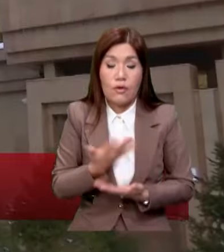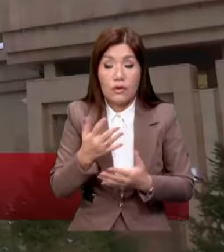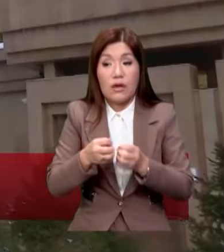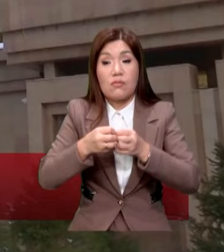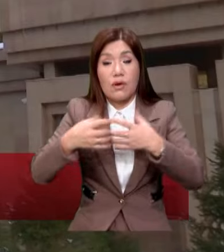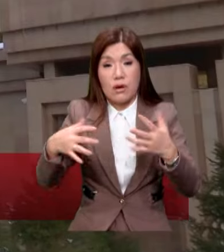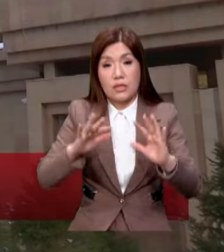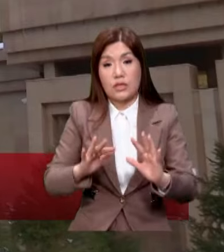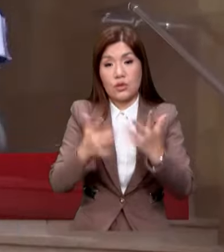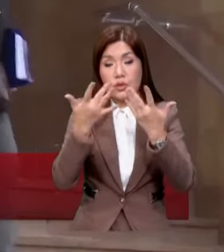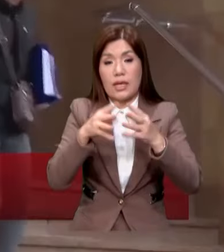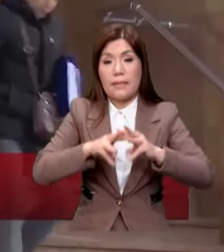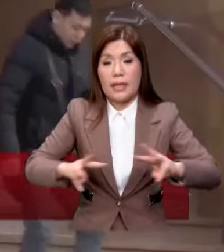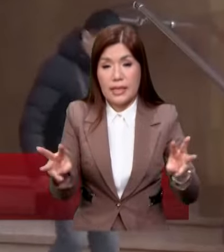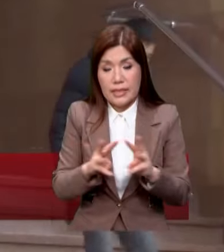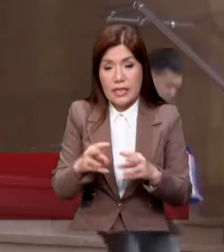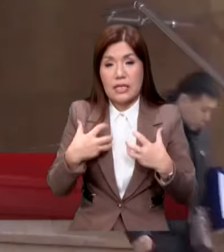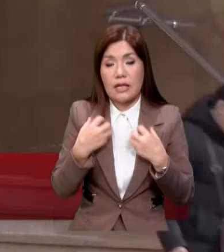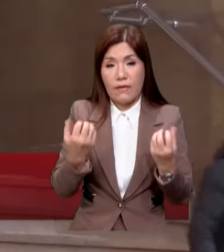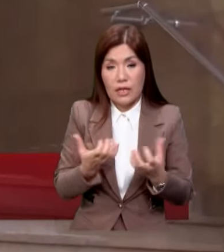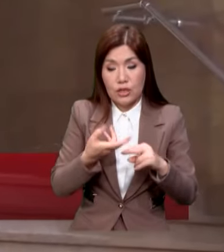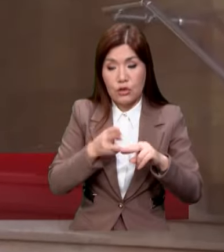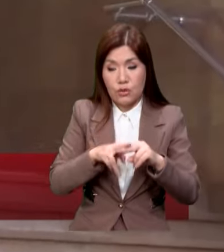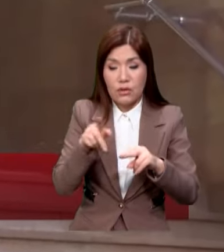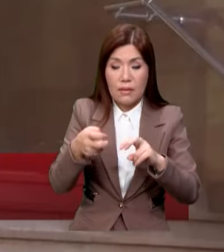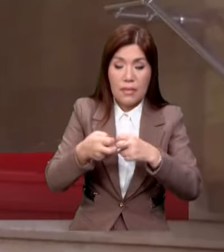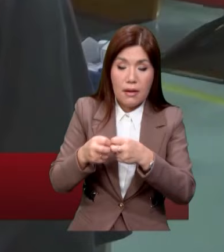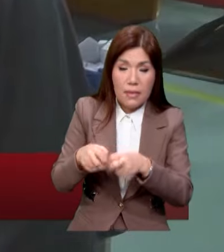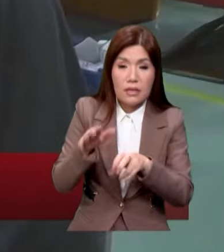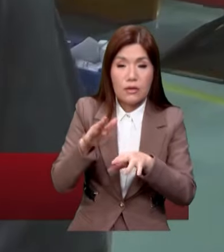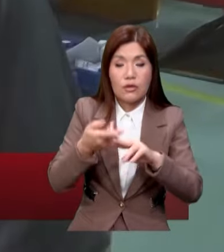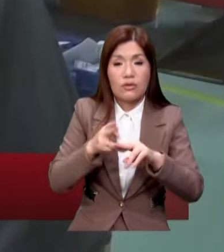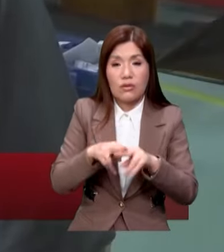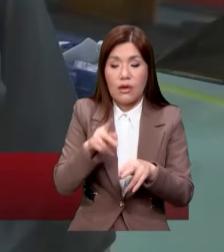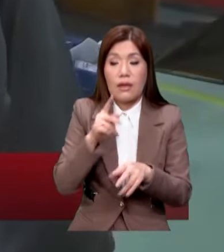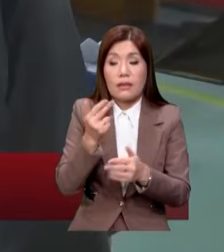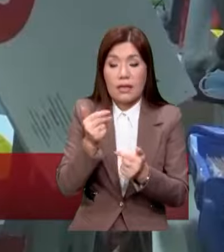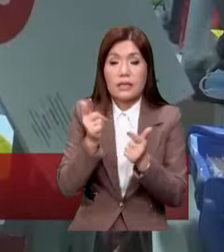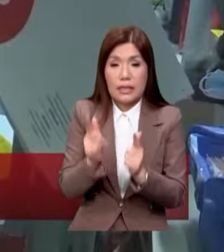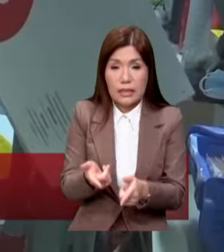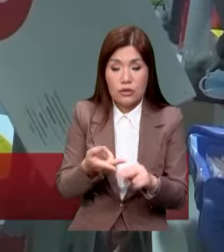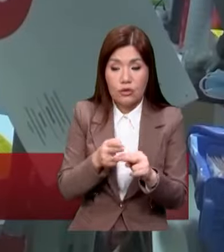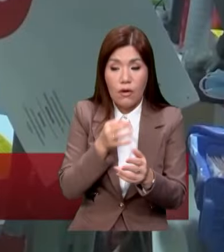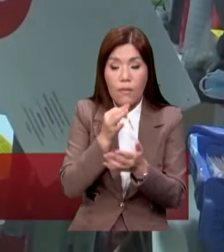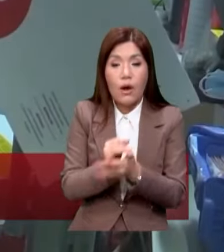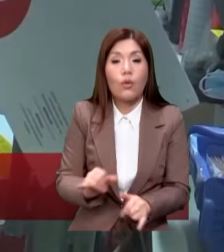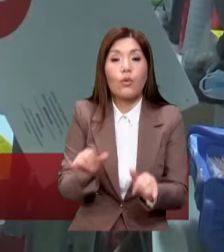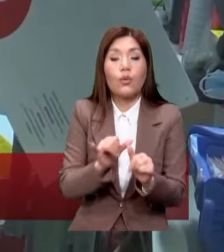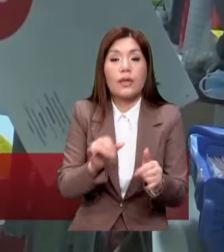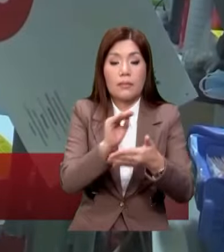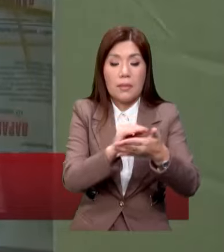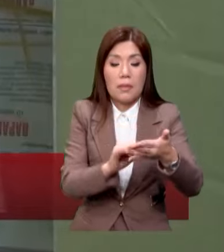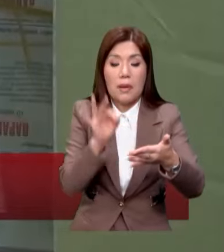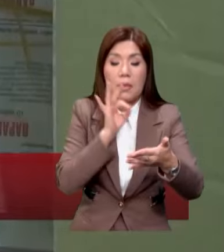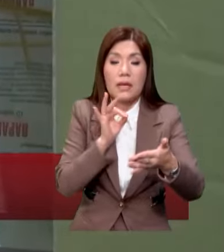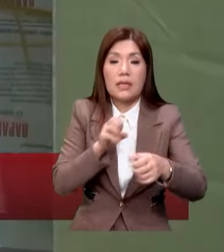Скандальный инцидент прокомментировали и в Министерстве здравоохранения. Отрицать проблему представители ведомства не стали. А вот отвечать на вопрос, куда пропали приписанные